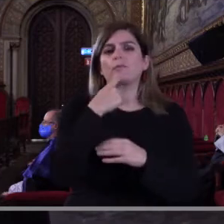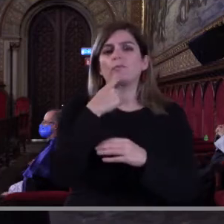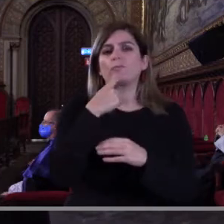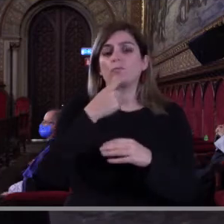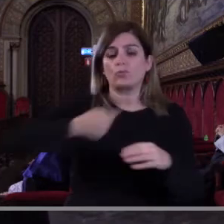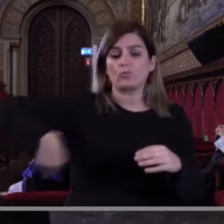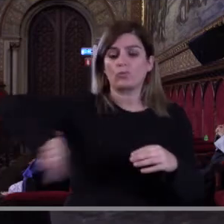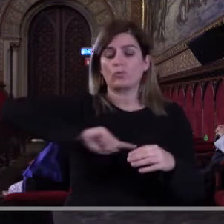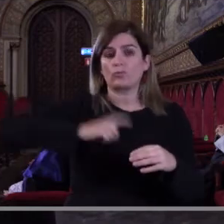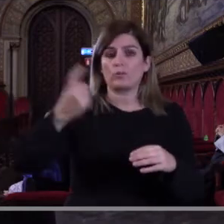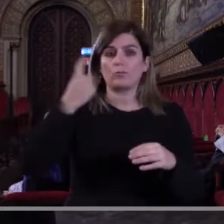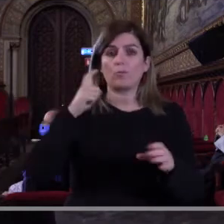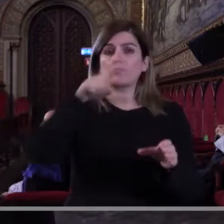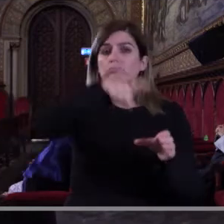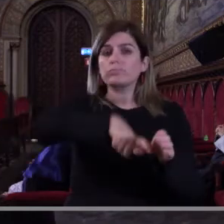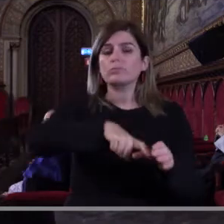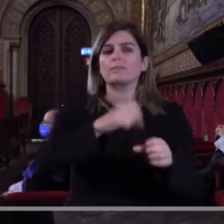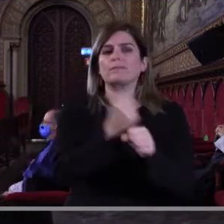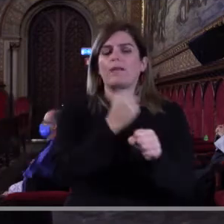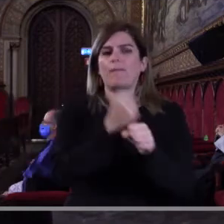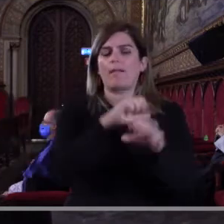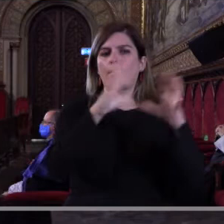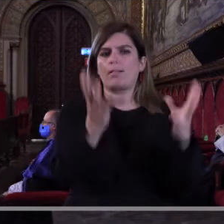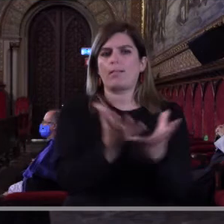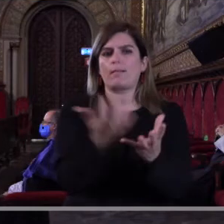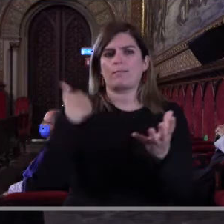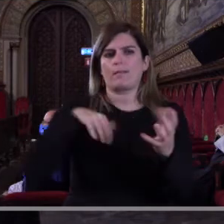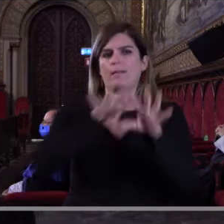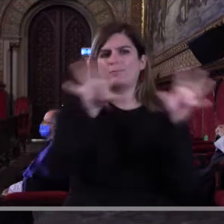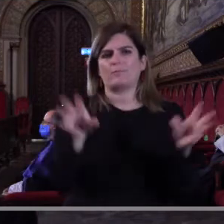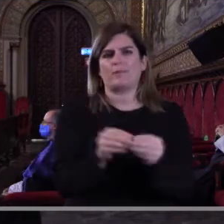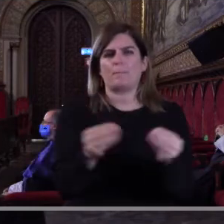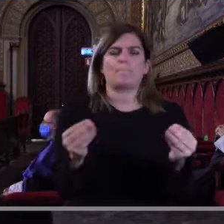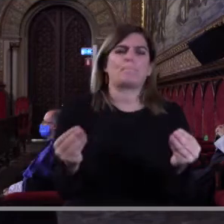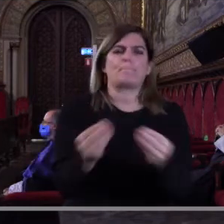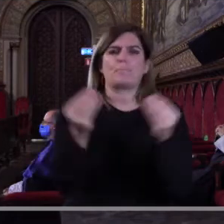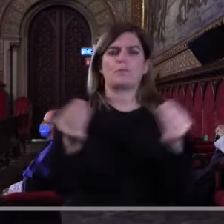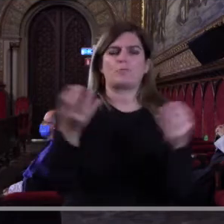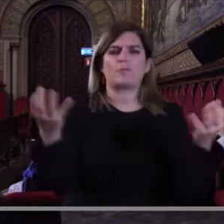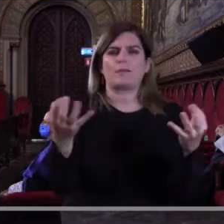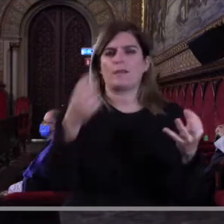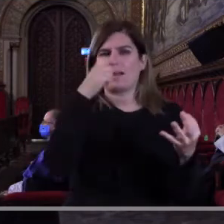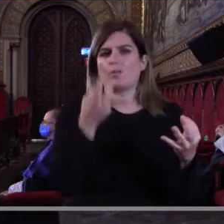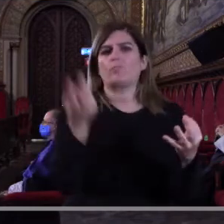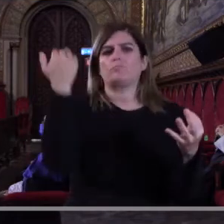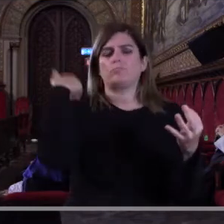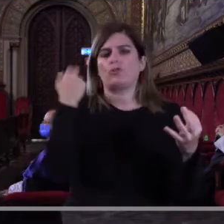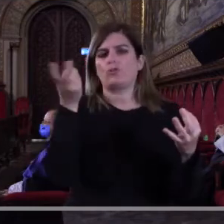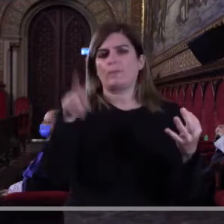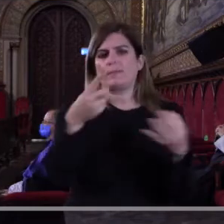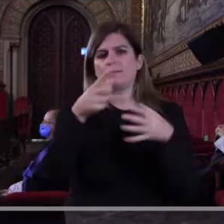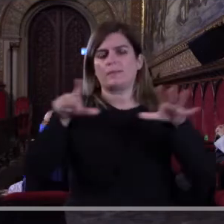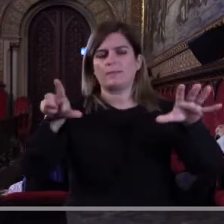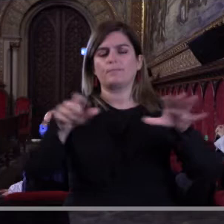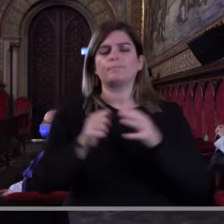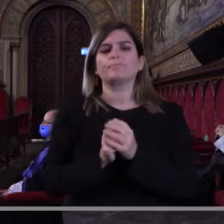dels nostres graduats que fins i tot millora els bons resultats ja recollits en l'estudi del 2017. En